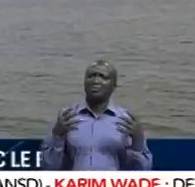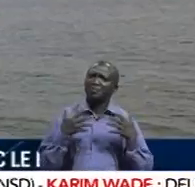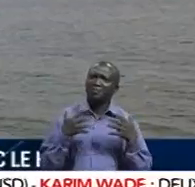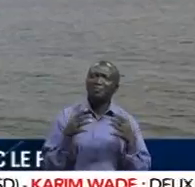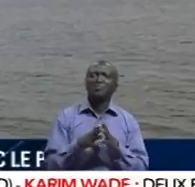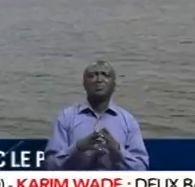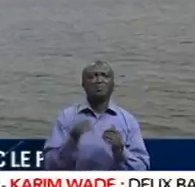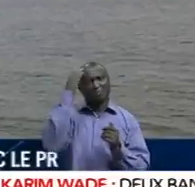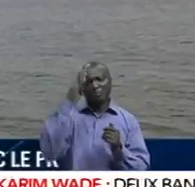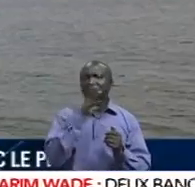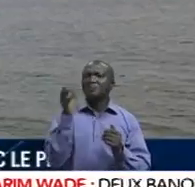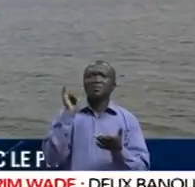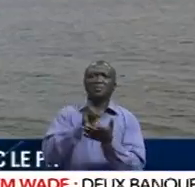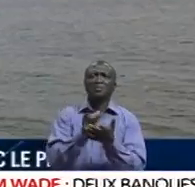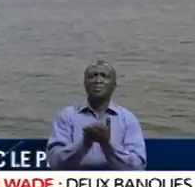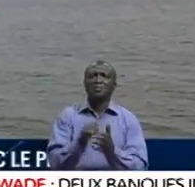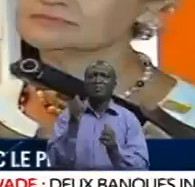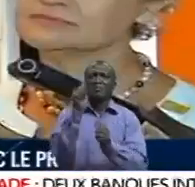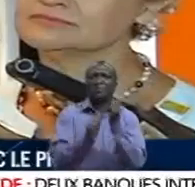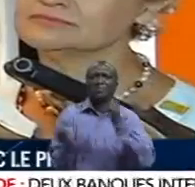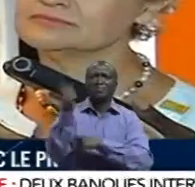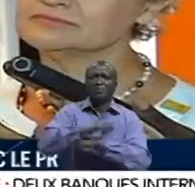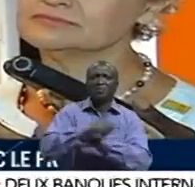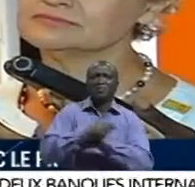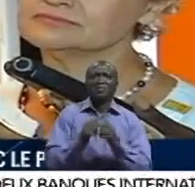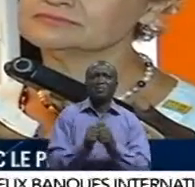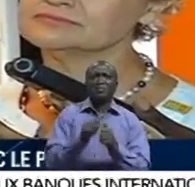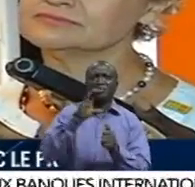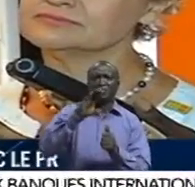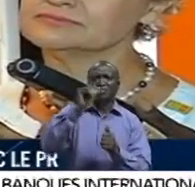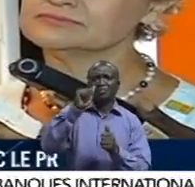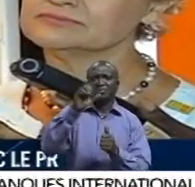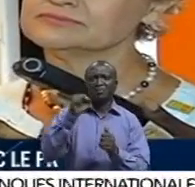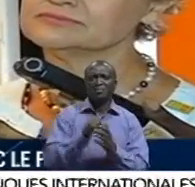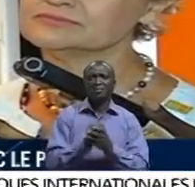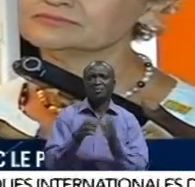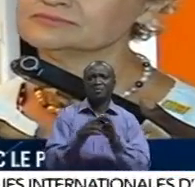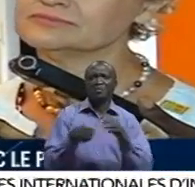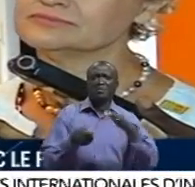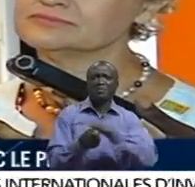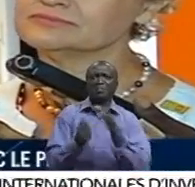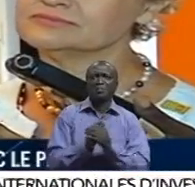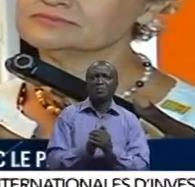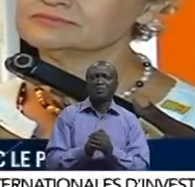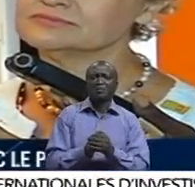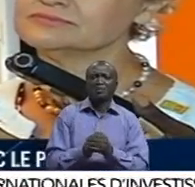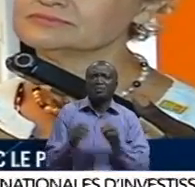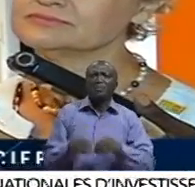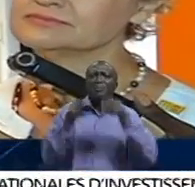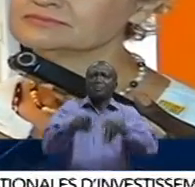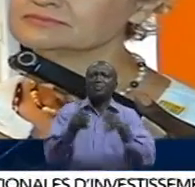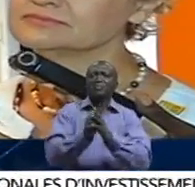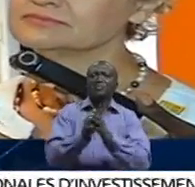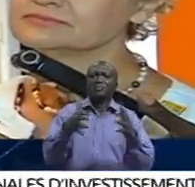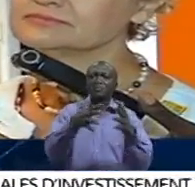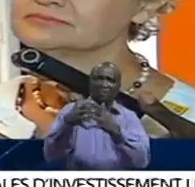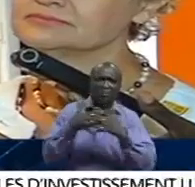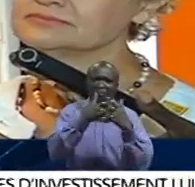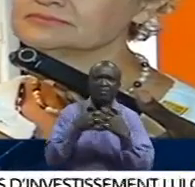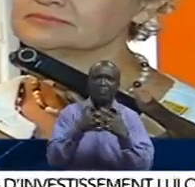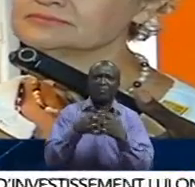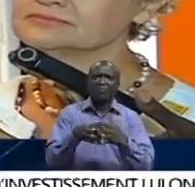ne les connaissait pas chaque jour on entend un cas de me au ésis ex ils oné la peine de et chaque jour on des